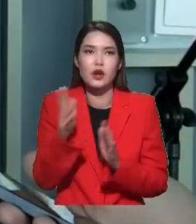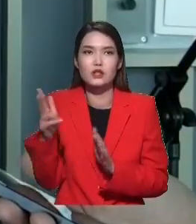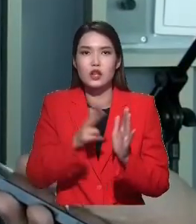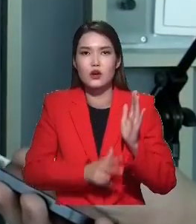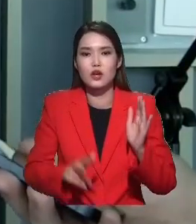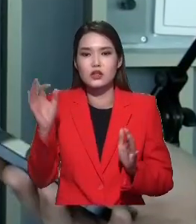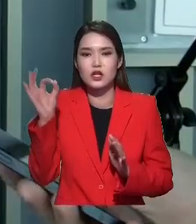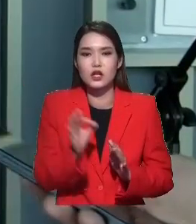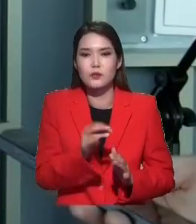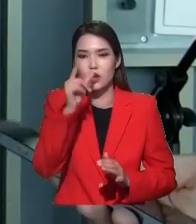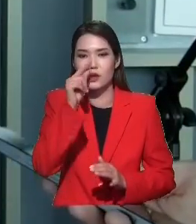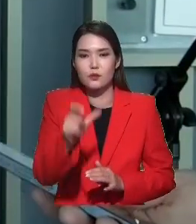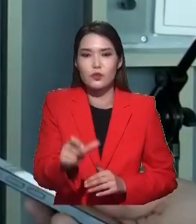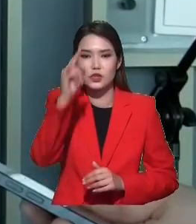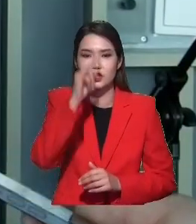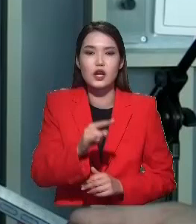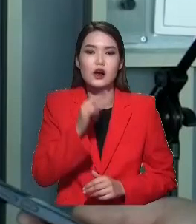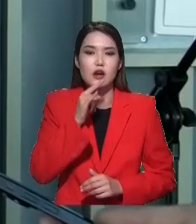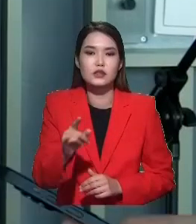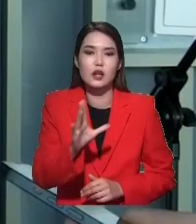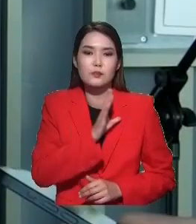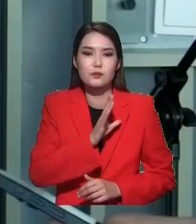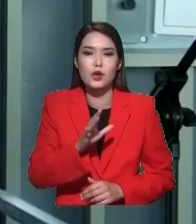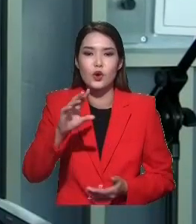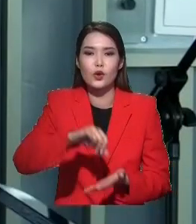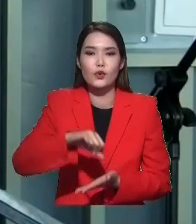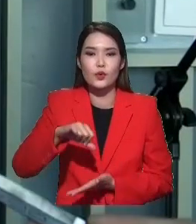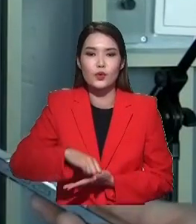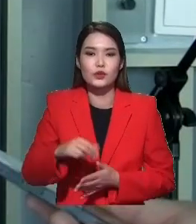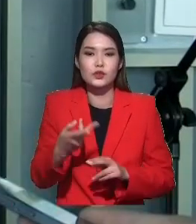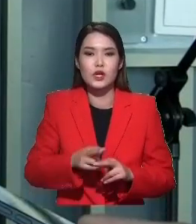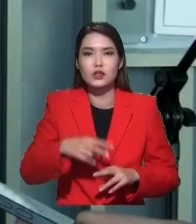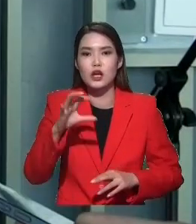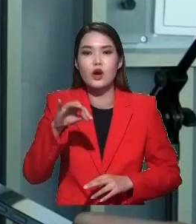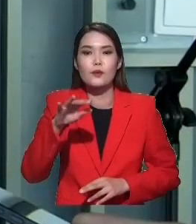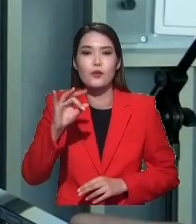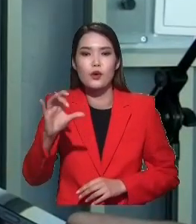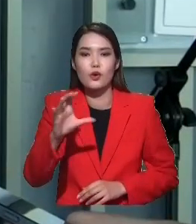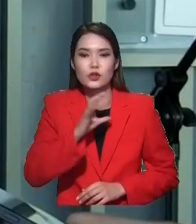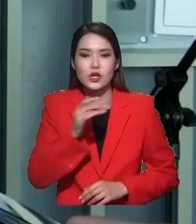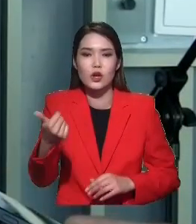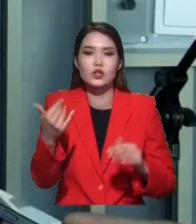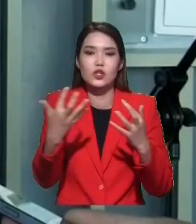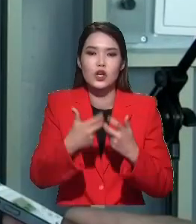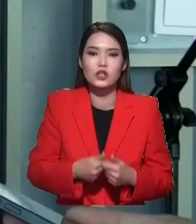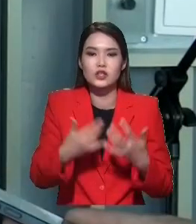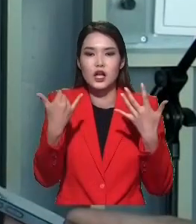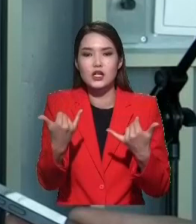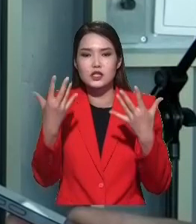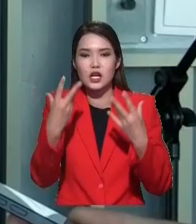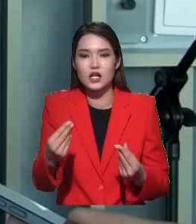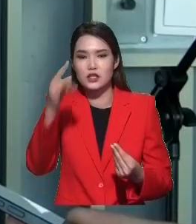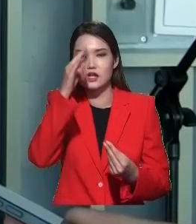80% мужчин в Казахстане, которые были участниками этого опроса и фокус-групп, они считают, что на сегодняшний день в